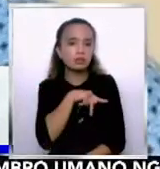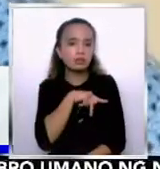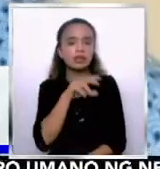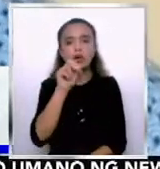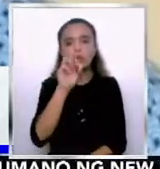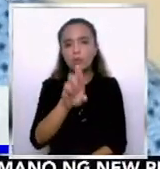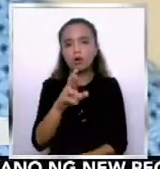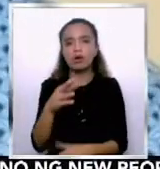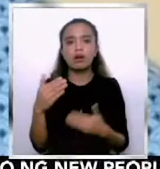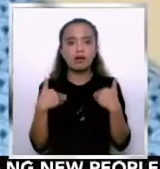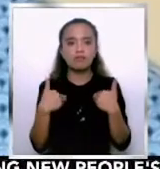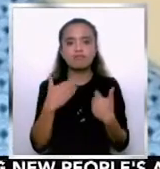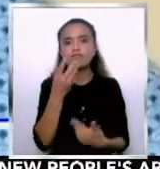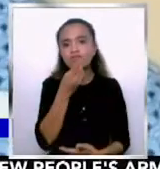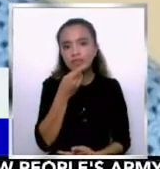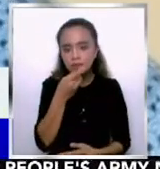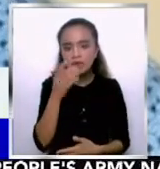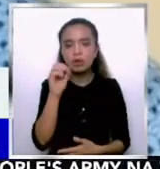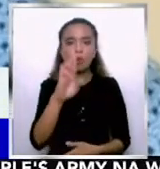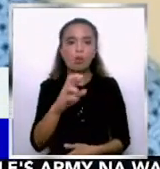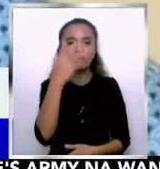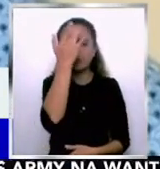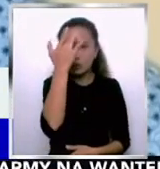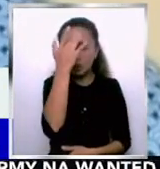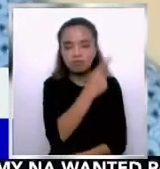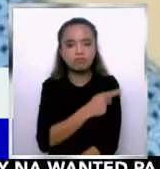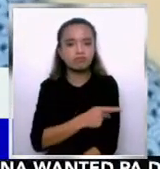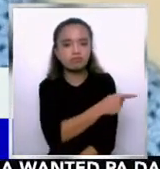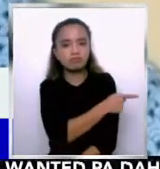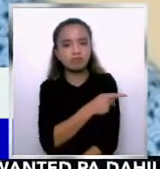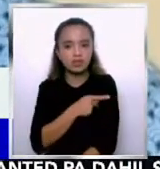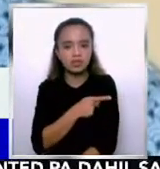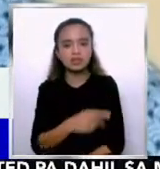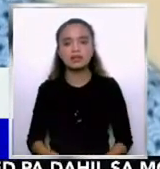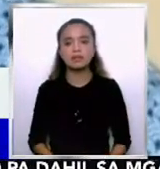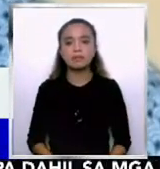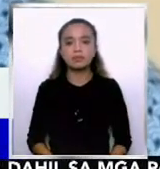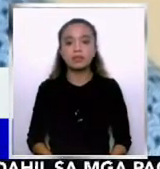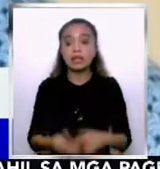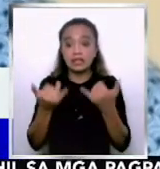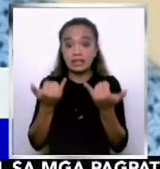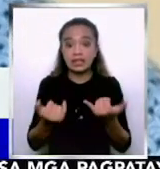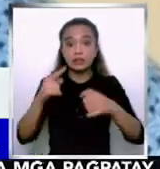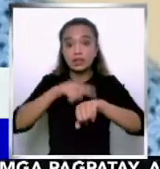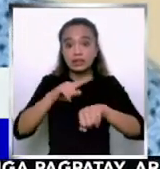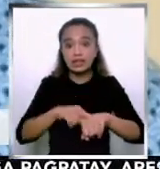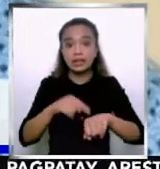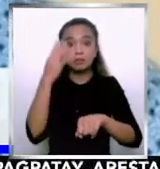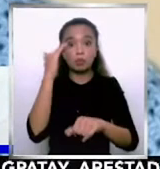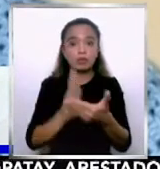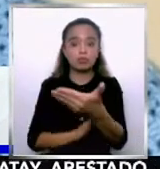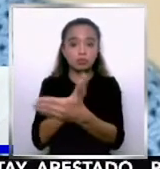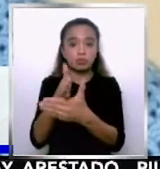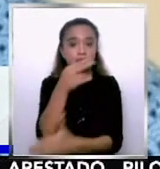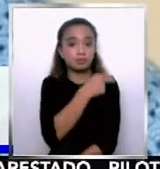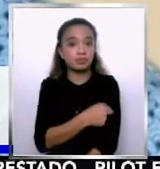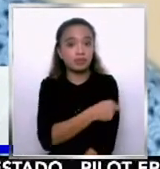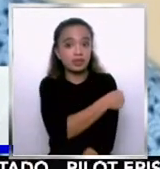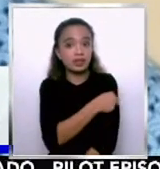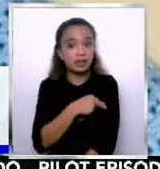At siguro po ngayon na yung panahon na sila nagpapatingin dahil na medyo hindi na masyadong